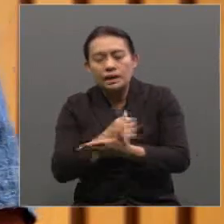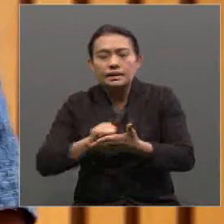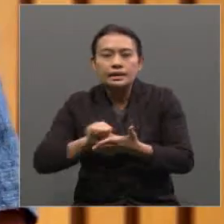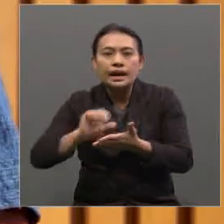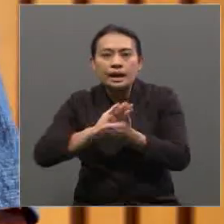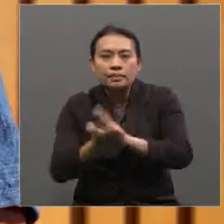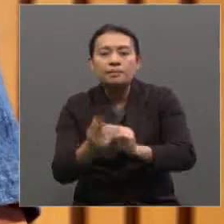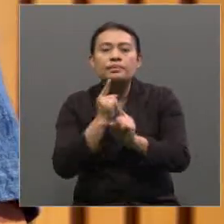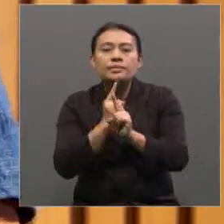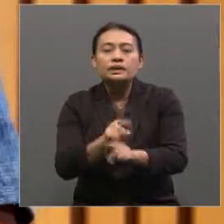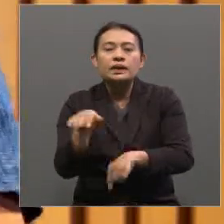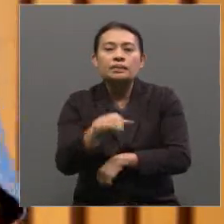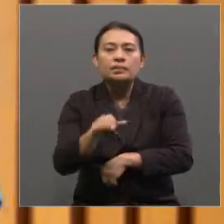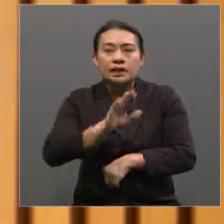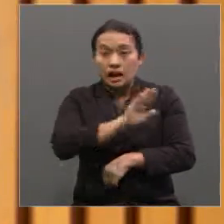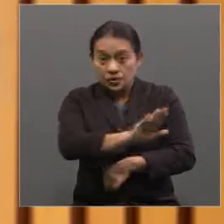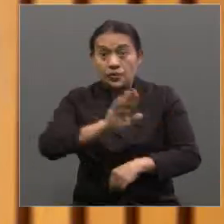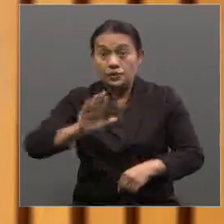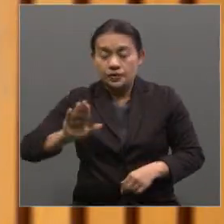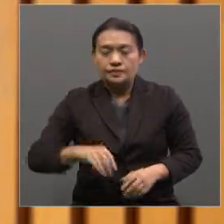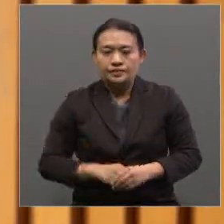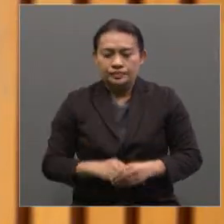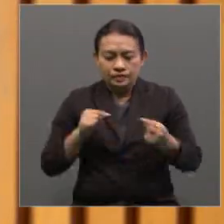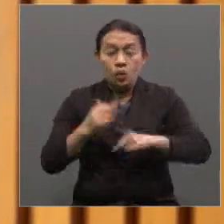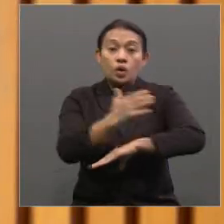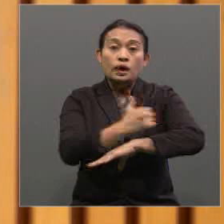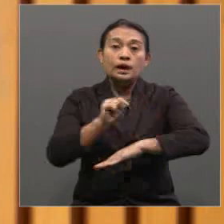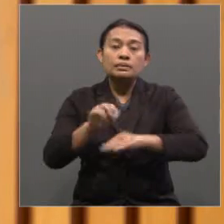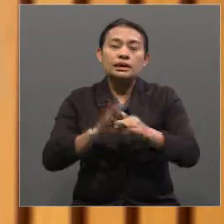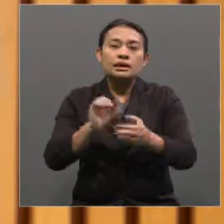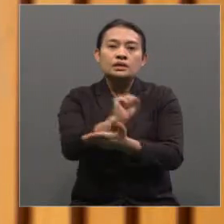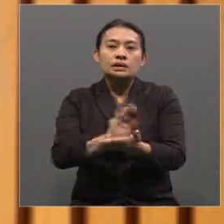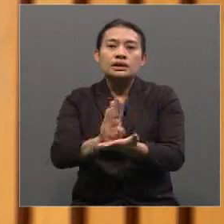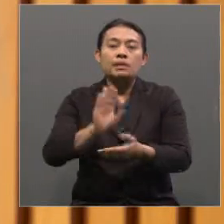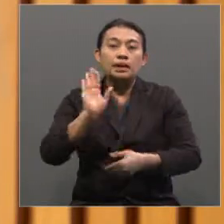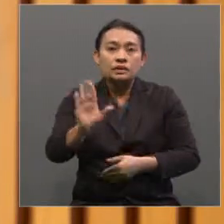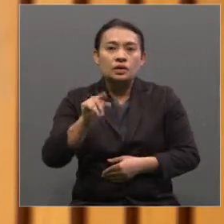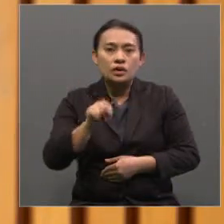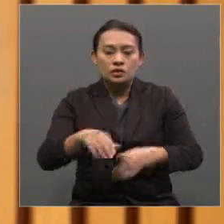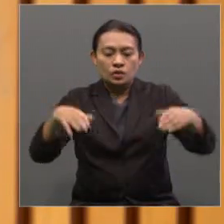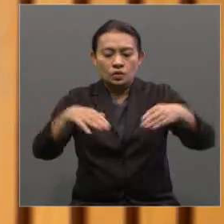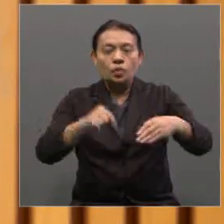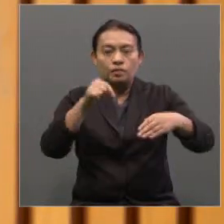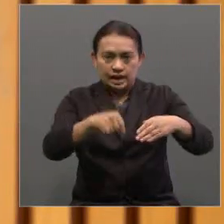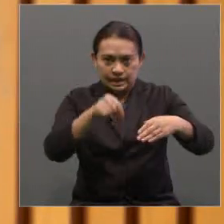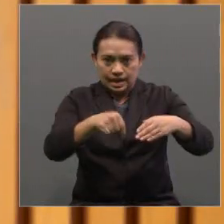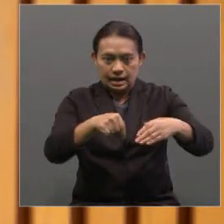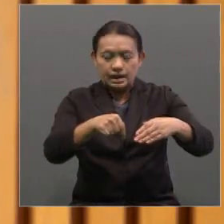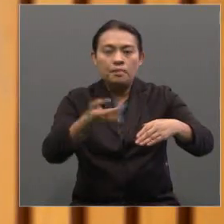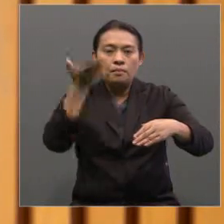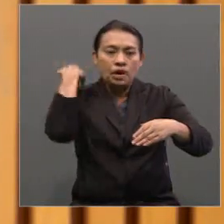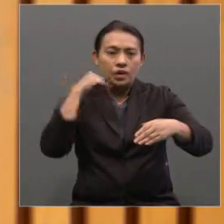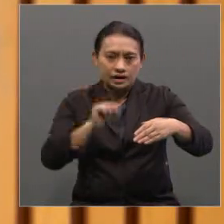บวนการปกติเพราะนั้นพื้นที่ทางการเมืองในเชิงสถาบันเนี่ยนะครับ คนรุ่นนั้นเนี่ยเขาก็บอกว่ามันอ